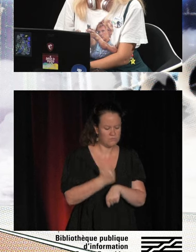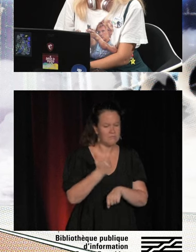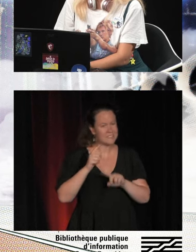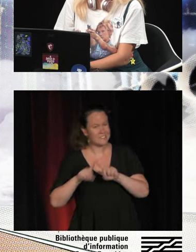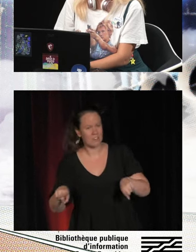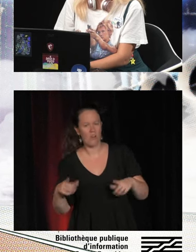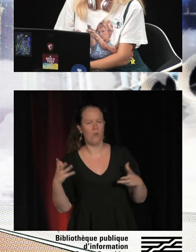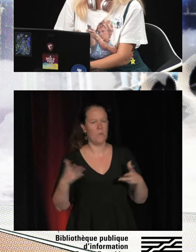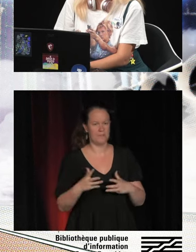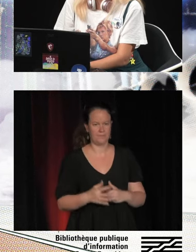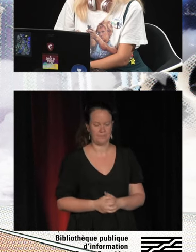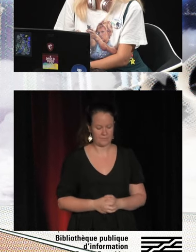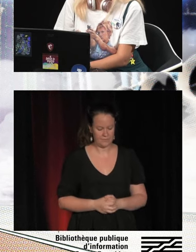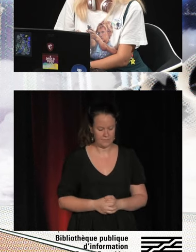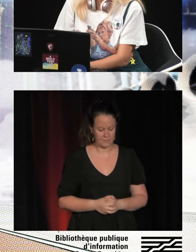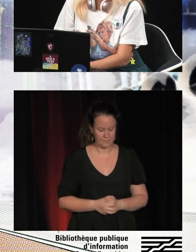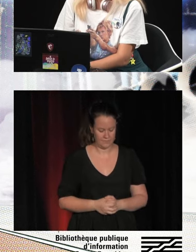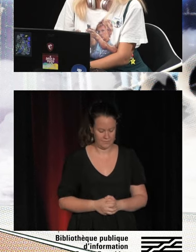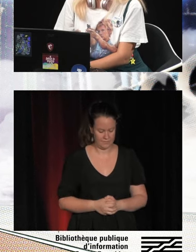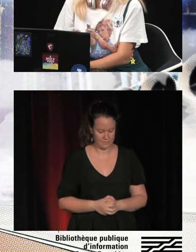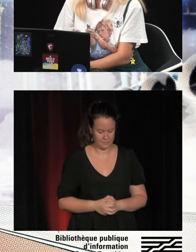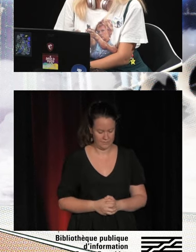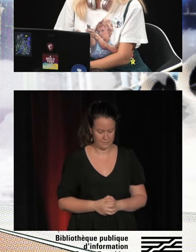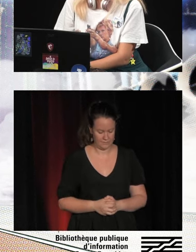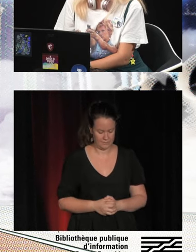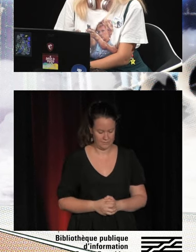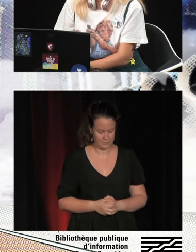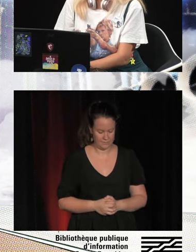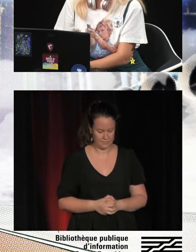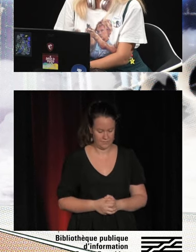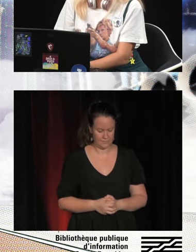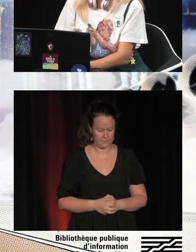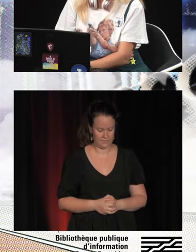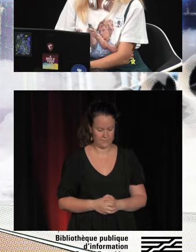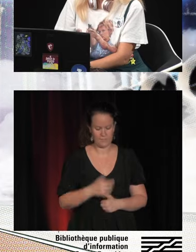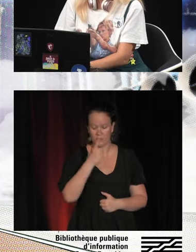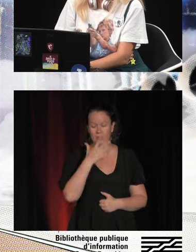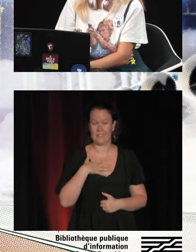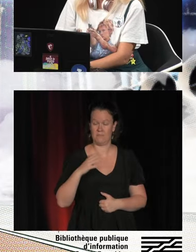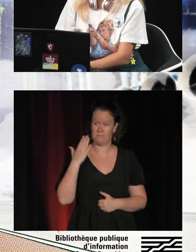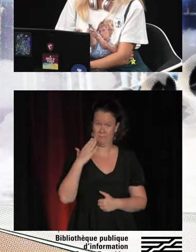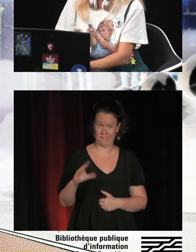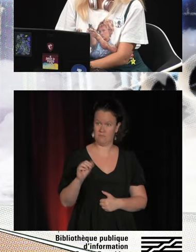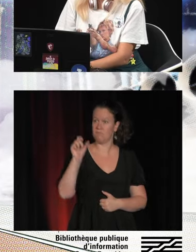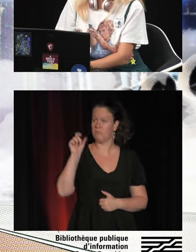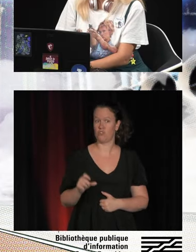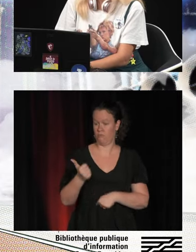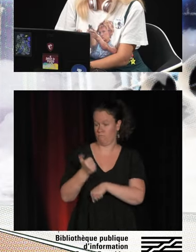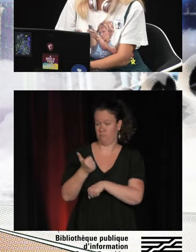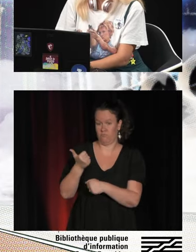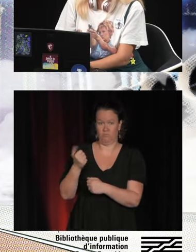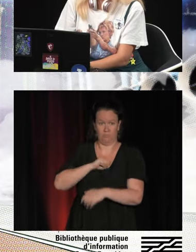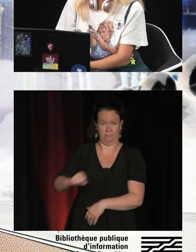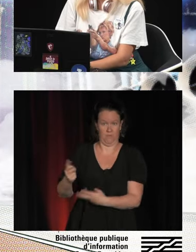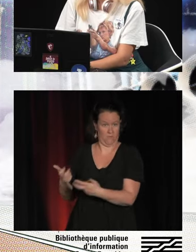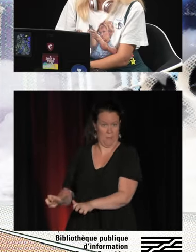Alors, c'est quoi la différence de timing hors speedrun? Alors, je pense que la première fois où vous jouez à ce jeu, la toute première fois, déjà, vous ne le